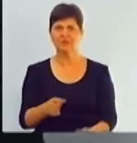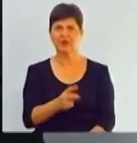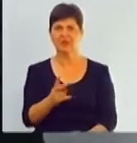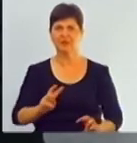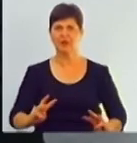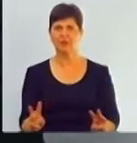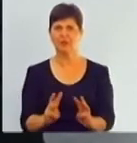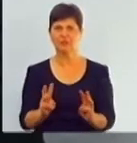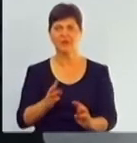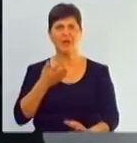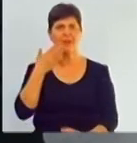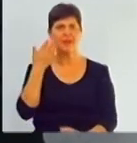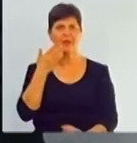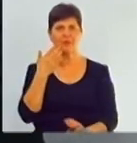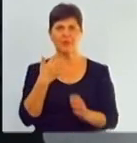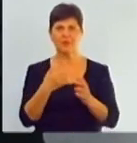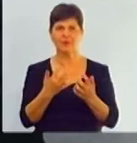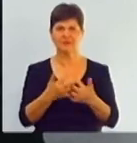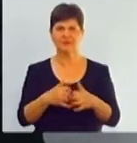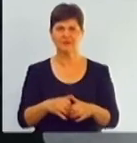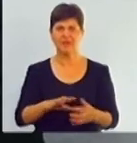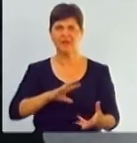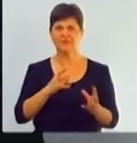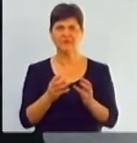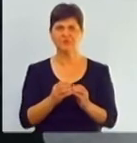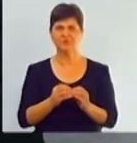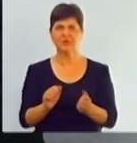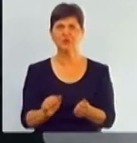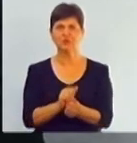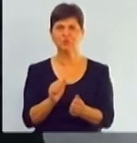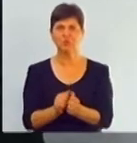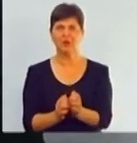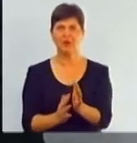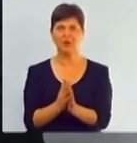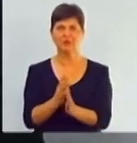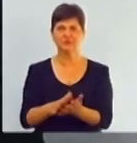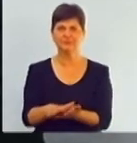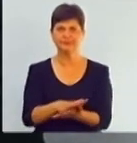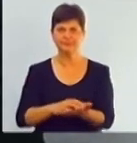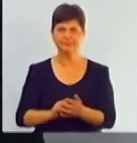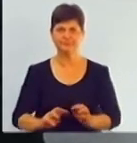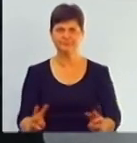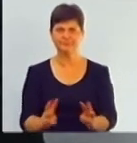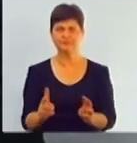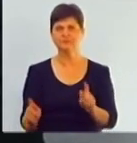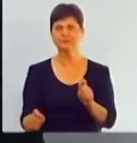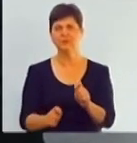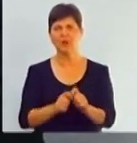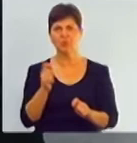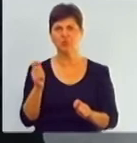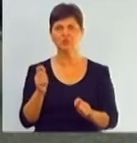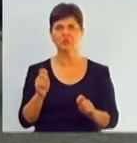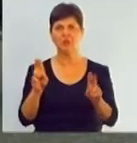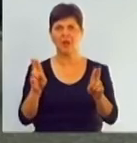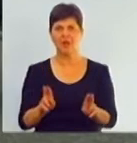в екосистемах. В результаті масового спалення сухої рослинності, порушень правил пожежної безпеки чи необережного поводження з